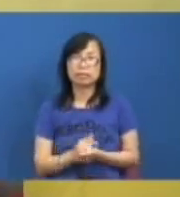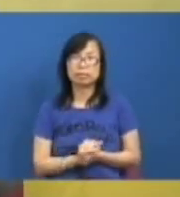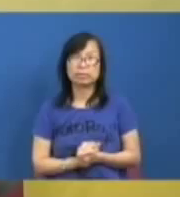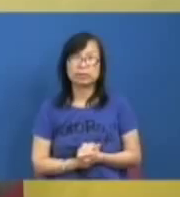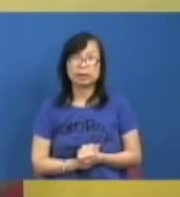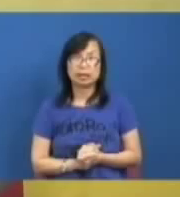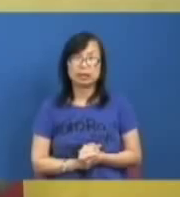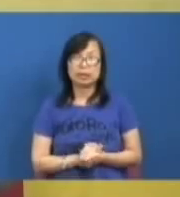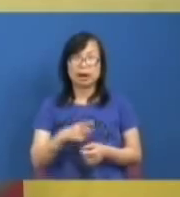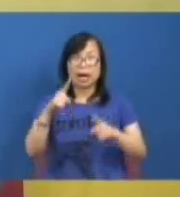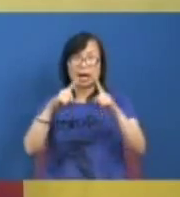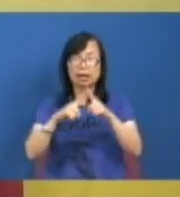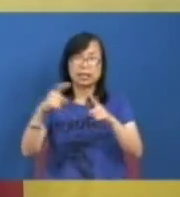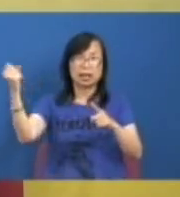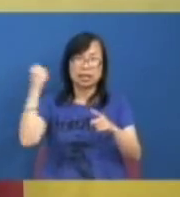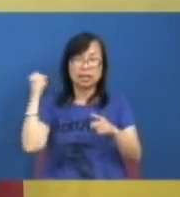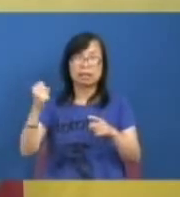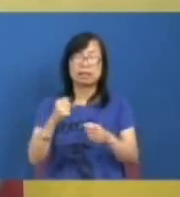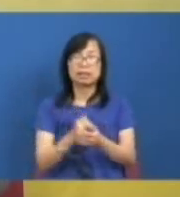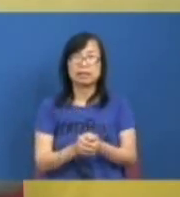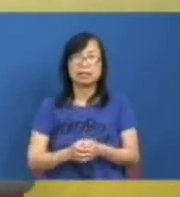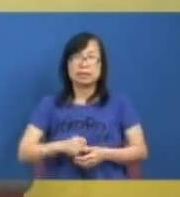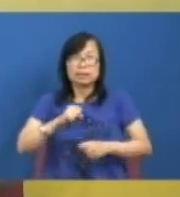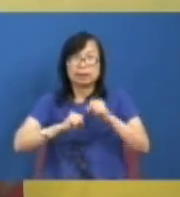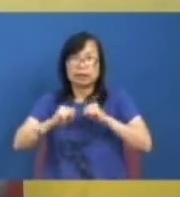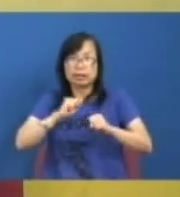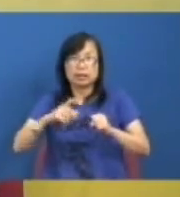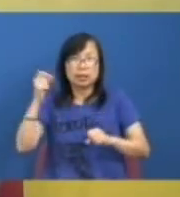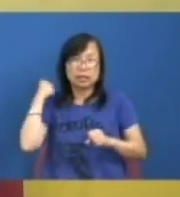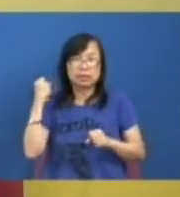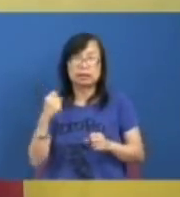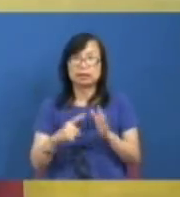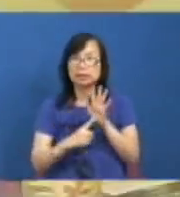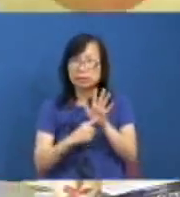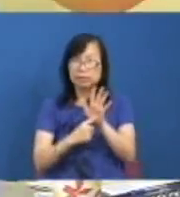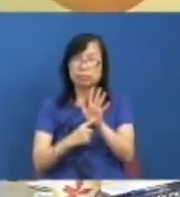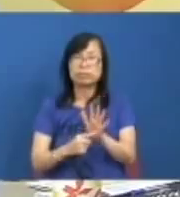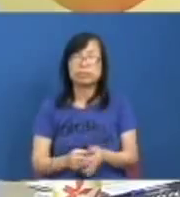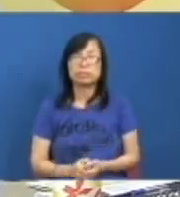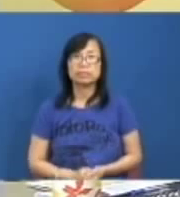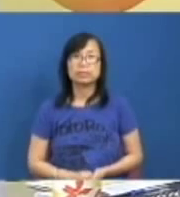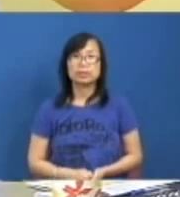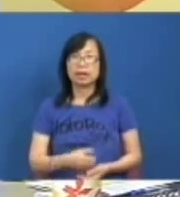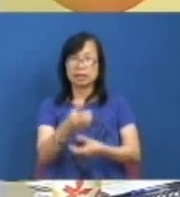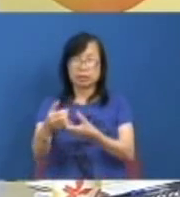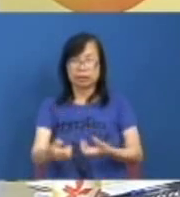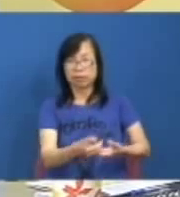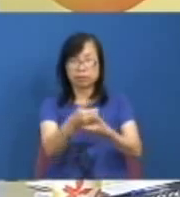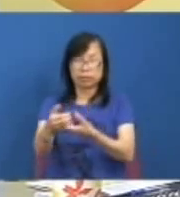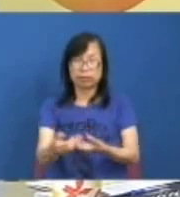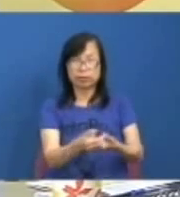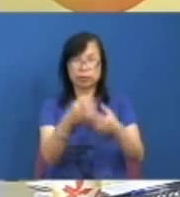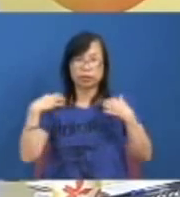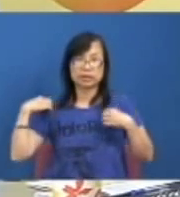完全係人力同埋體力嘅一個。即係展示， 你諗見佢嘅消防衣咧係非常之